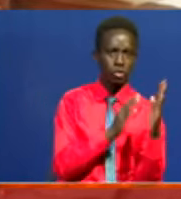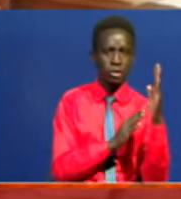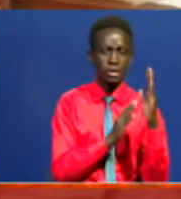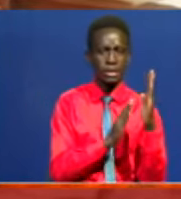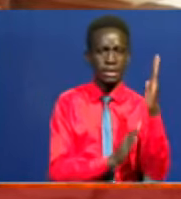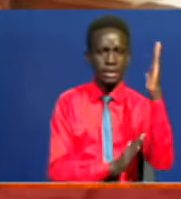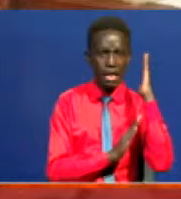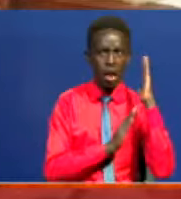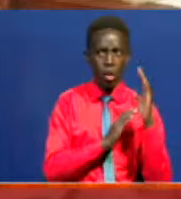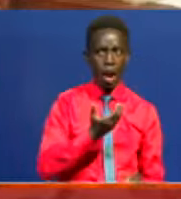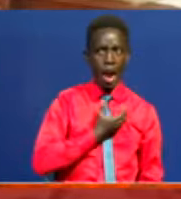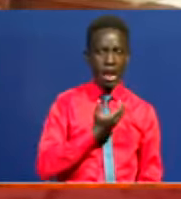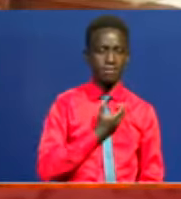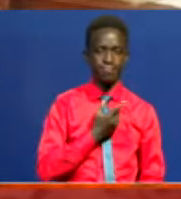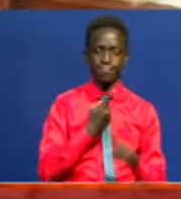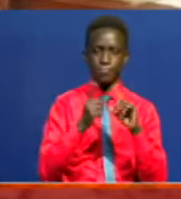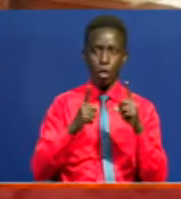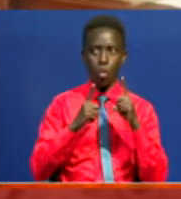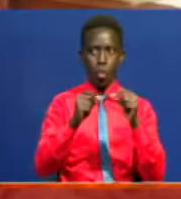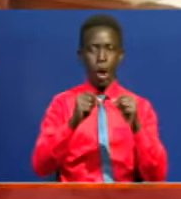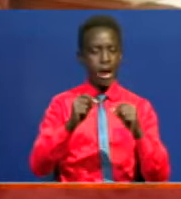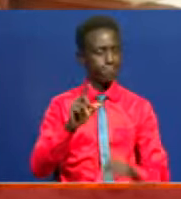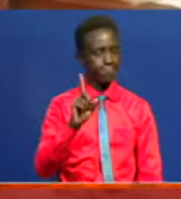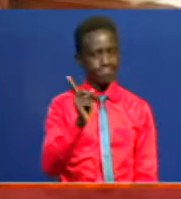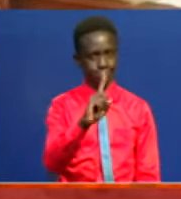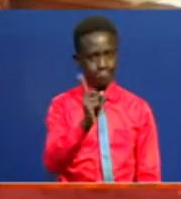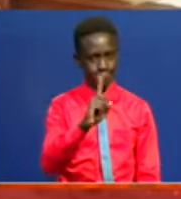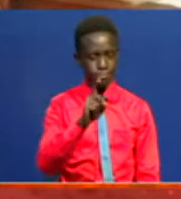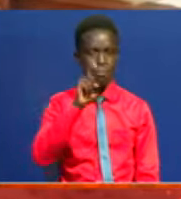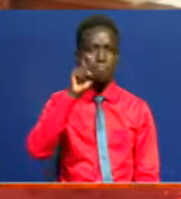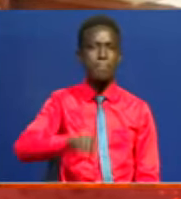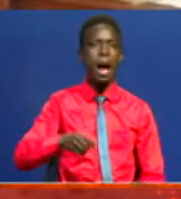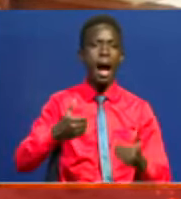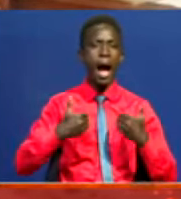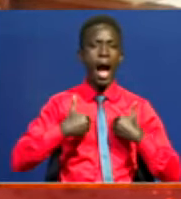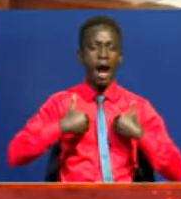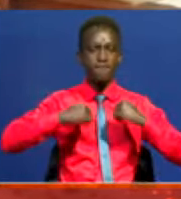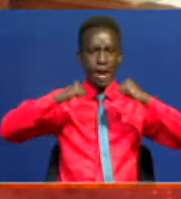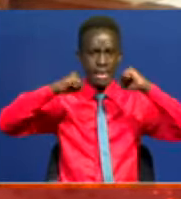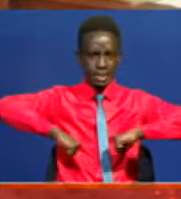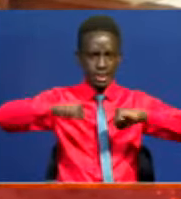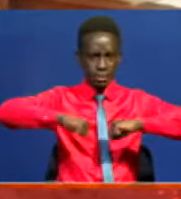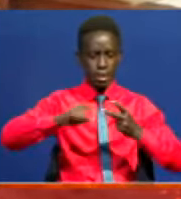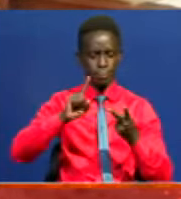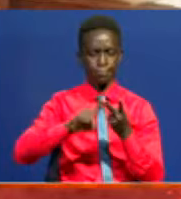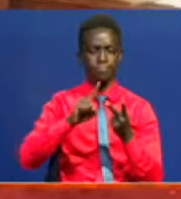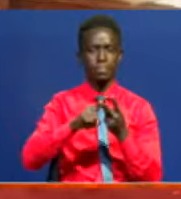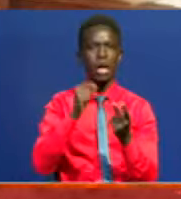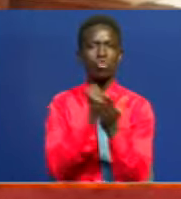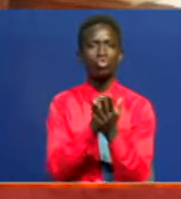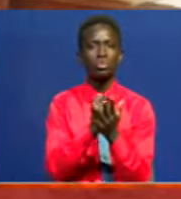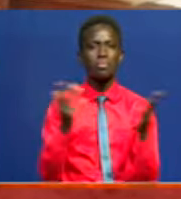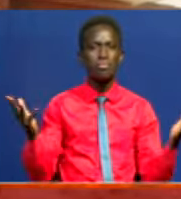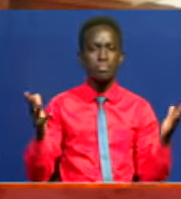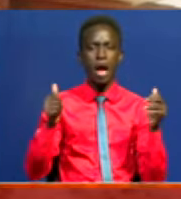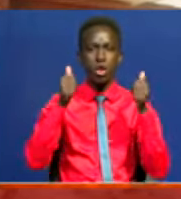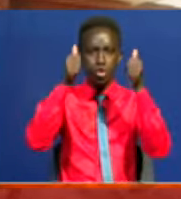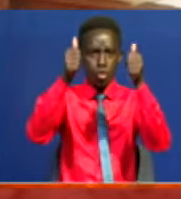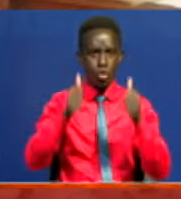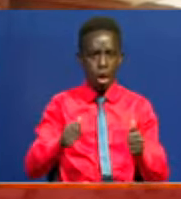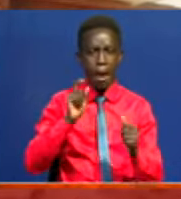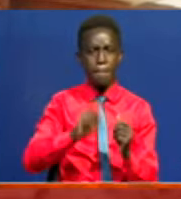na reciprocal agreement, lazima kuwe na gazette notice, lazima wa respect Section